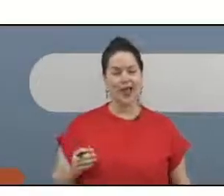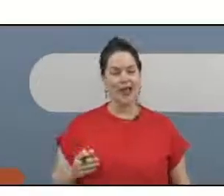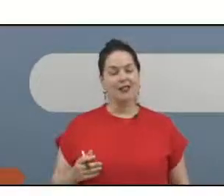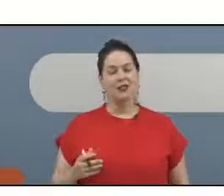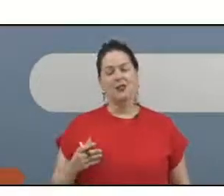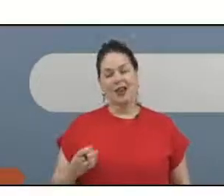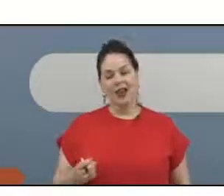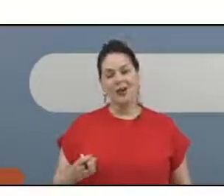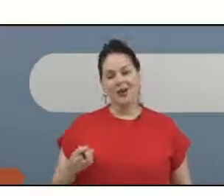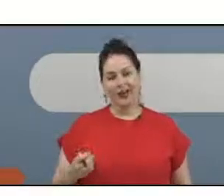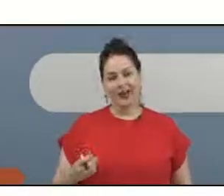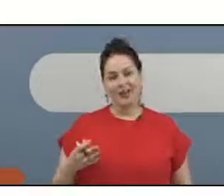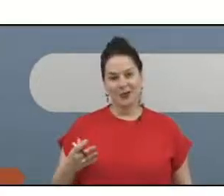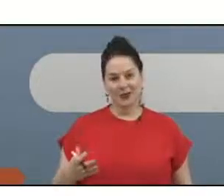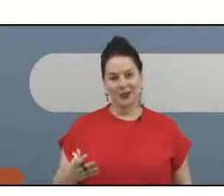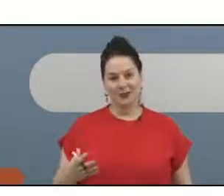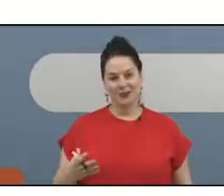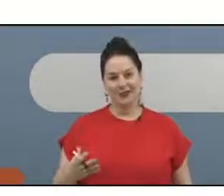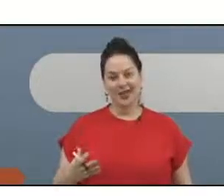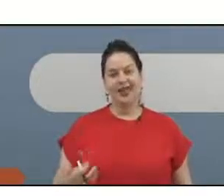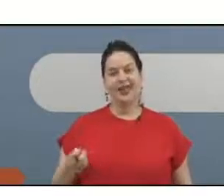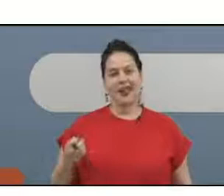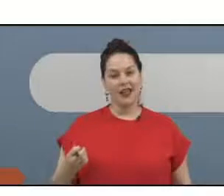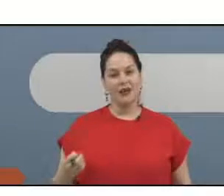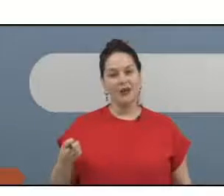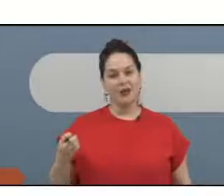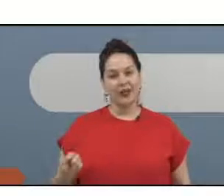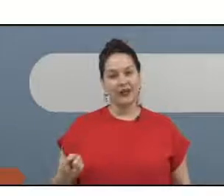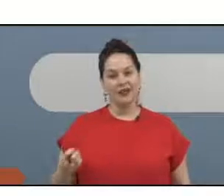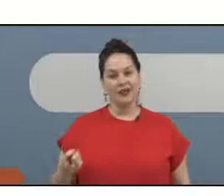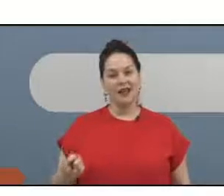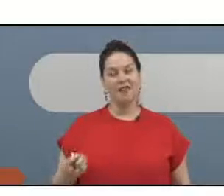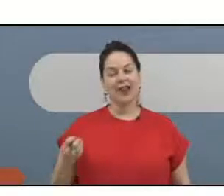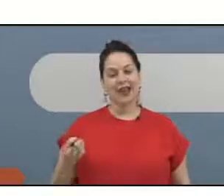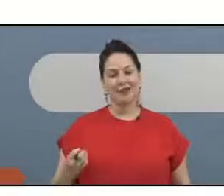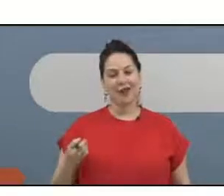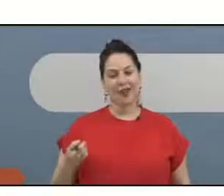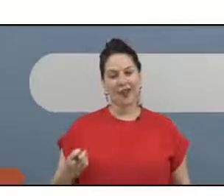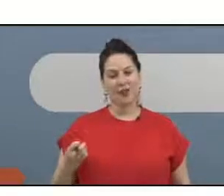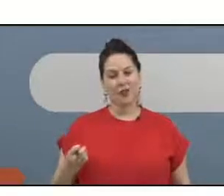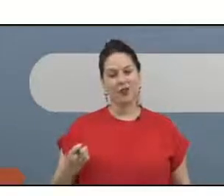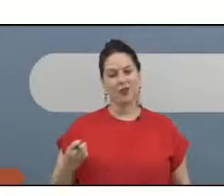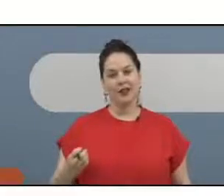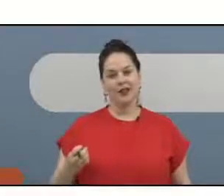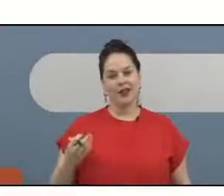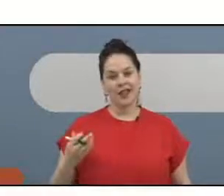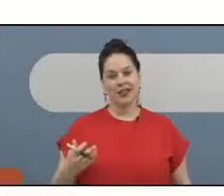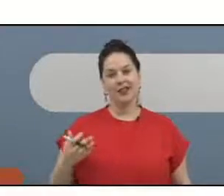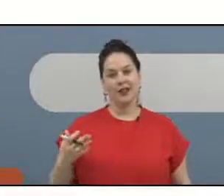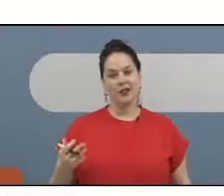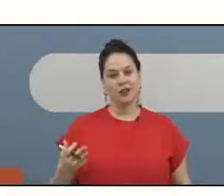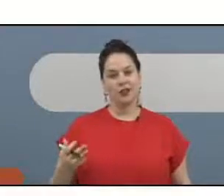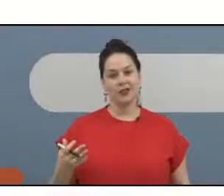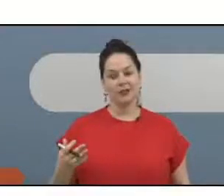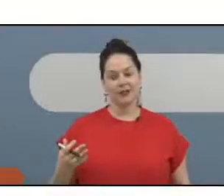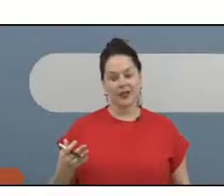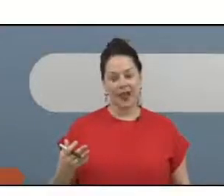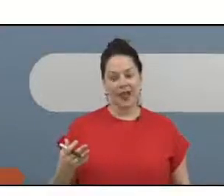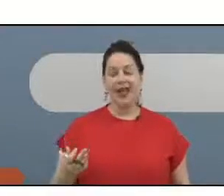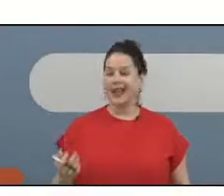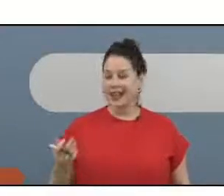לעשות. זו תמונה כל כך עצובה. איקרוס מת ואף אחד לא רואה. איזה